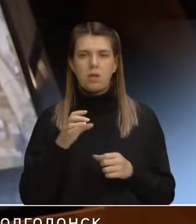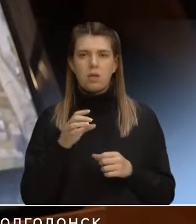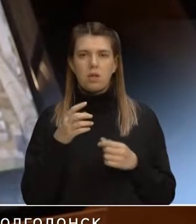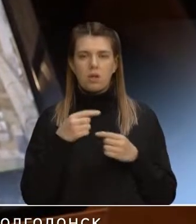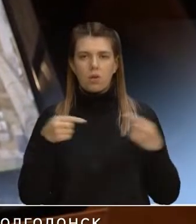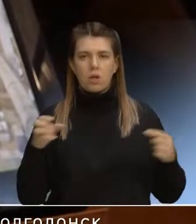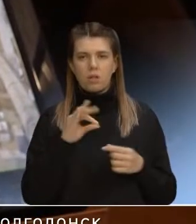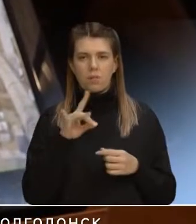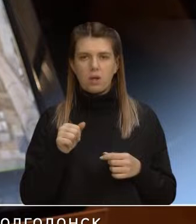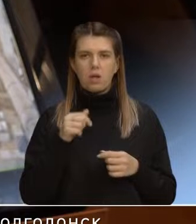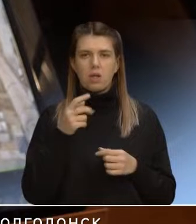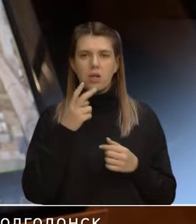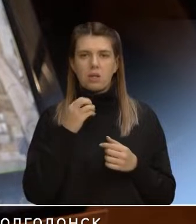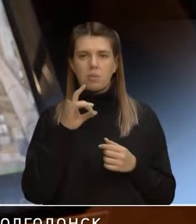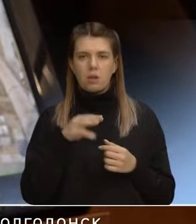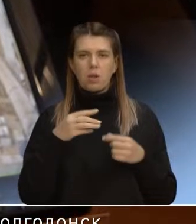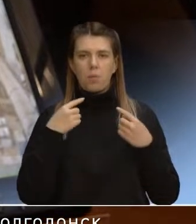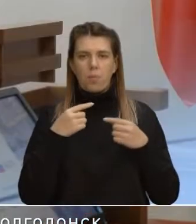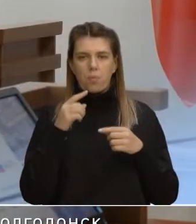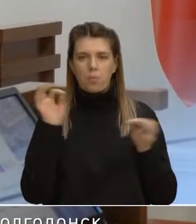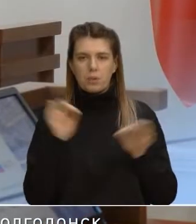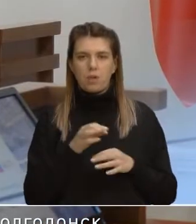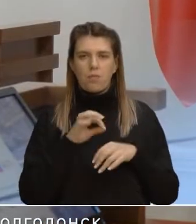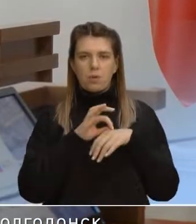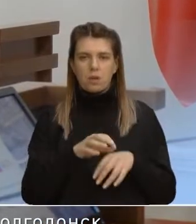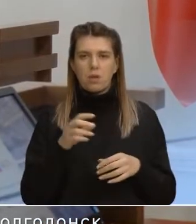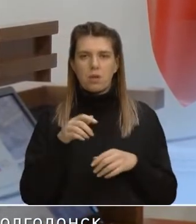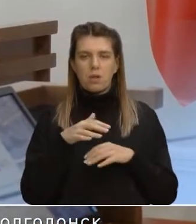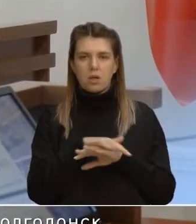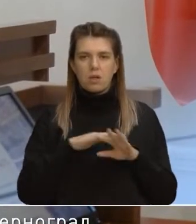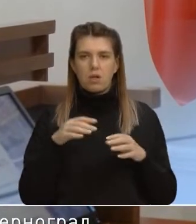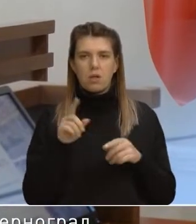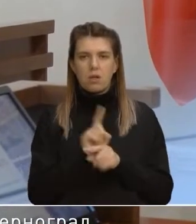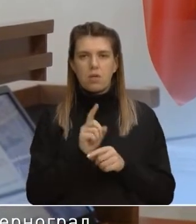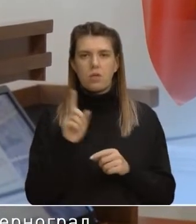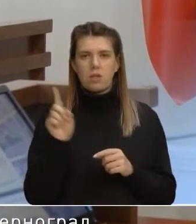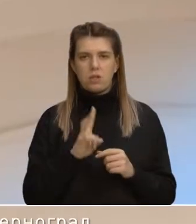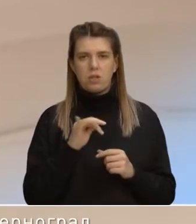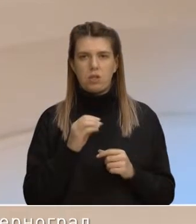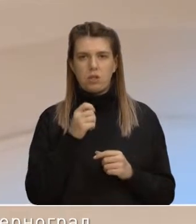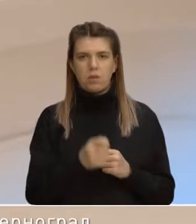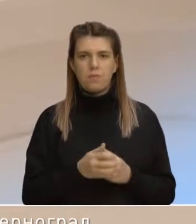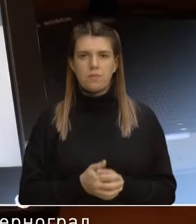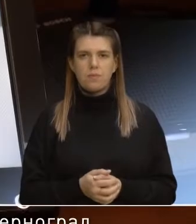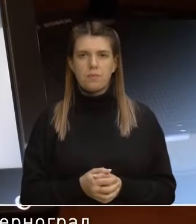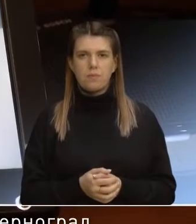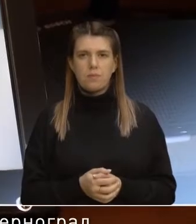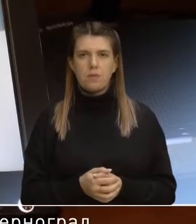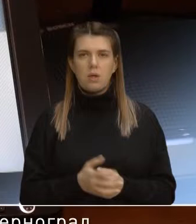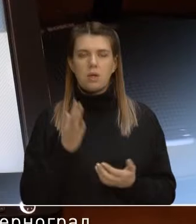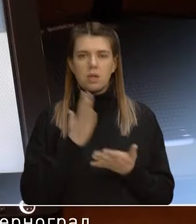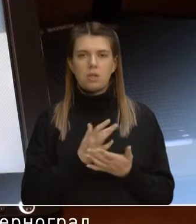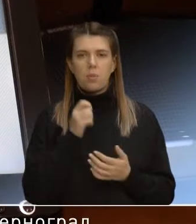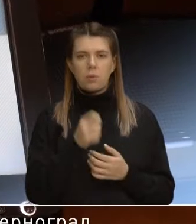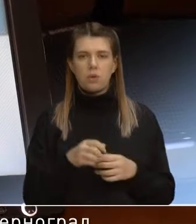ряде других сфер. По словам экспертов, это позволит быстро выводить на рынок продукцию гражданского назначения. Есть